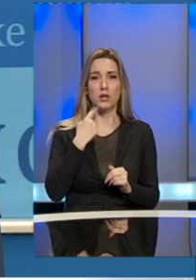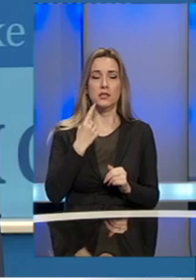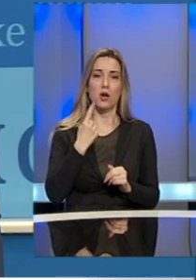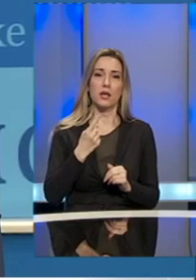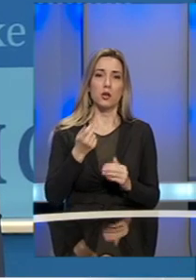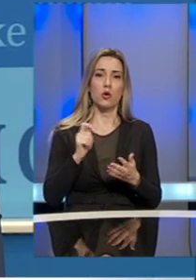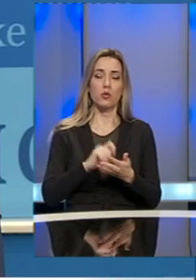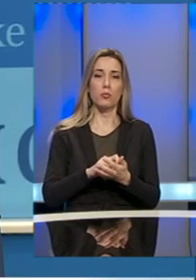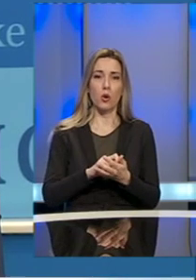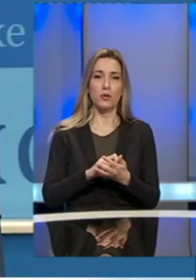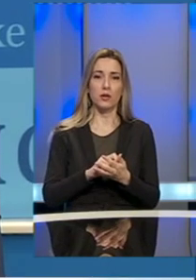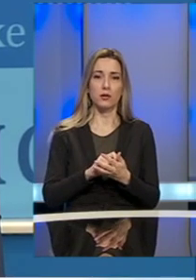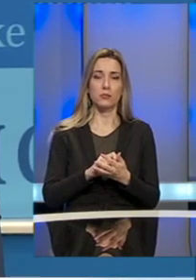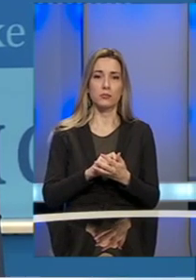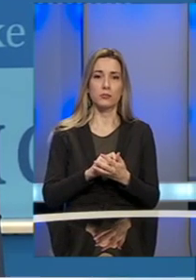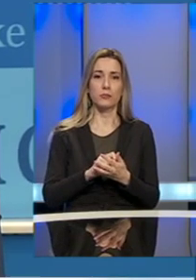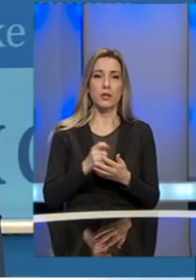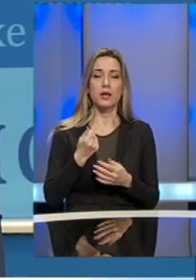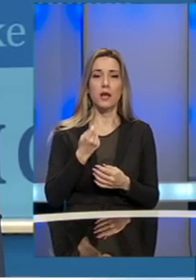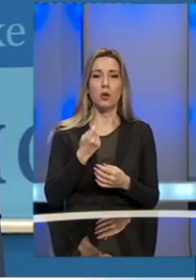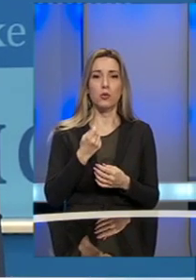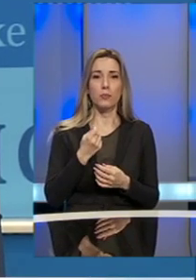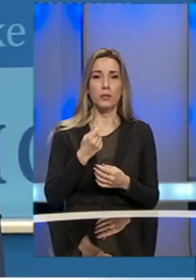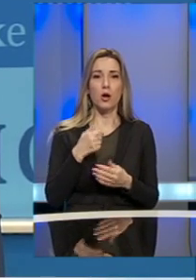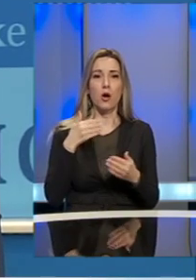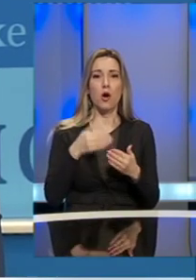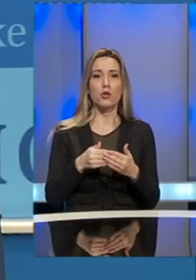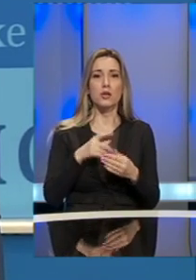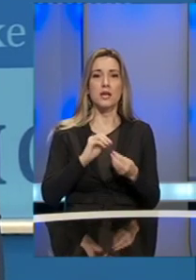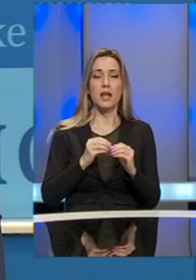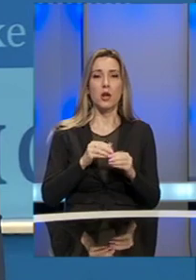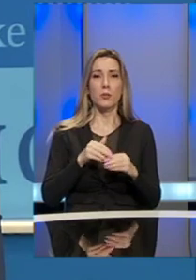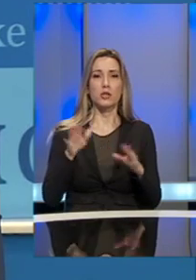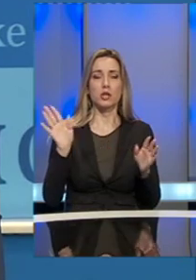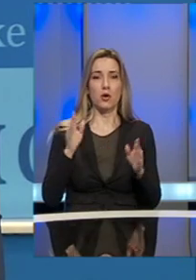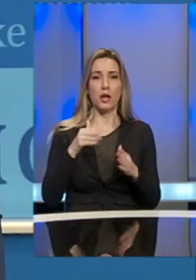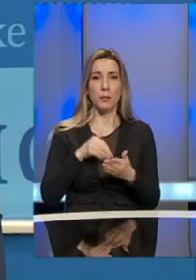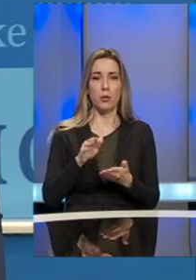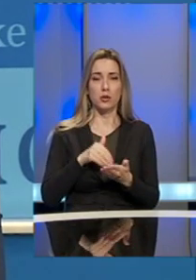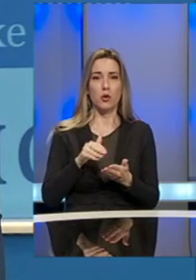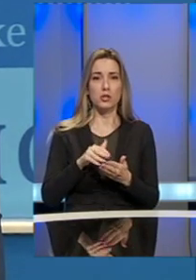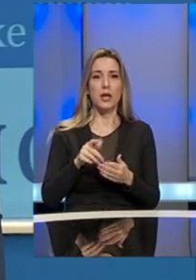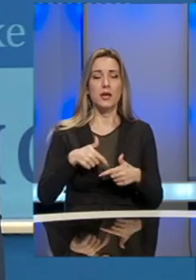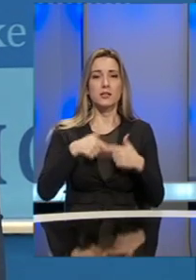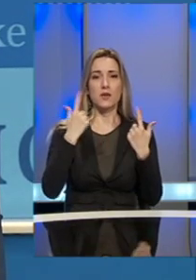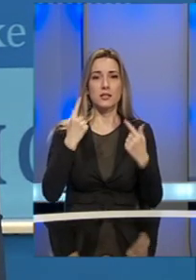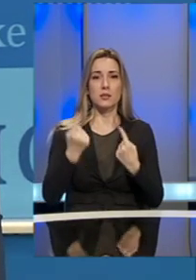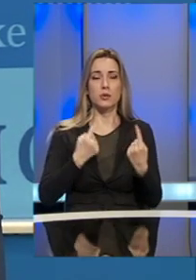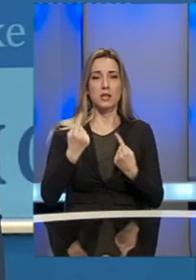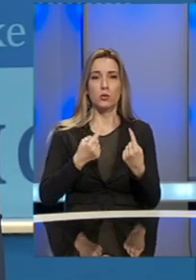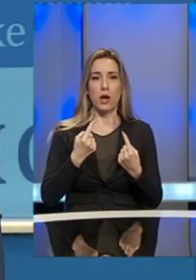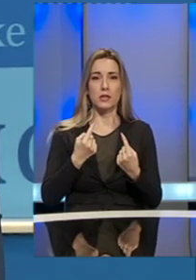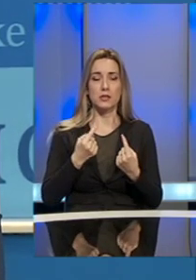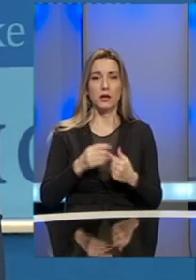jednoj kupovini da kupi, a odnosi se na robe široke potrošnje. Svjesni smo situacije